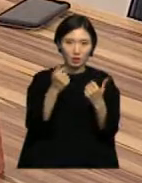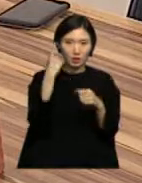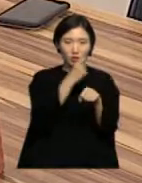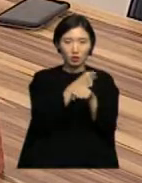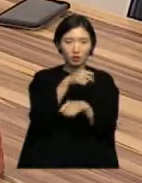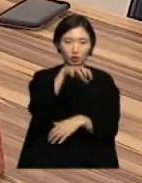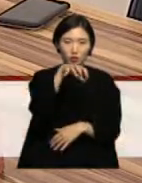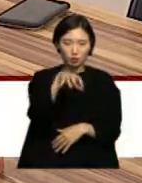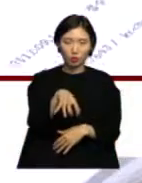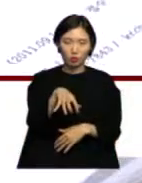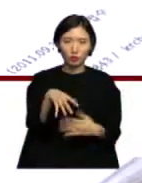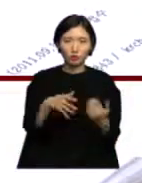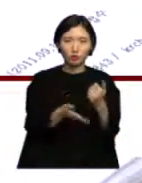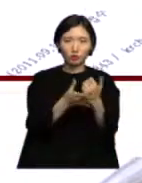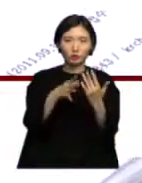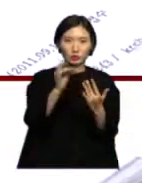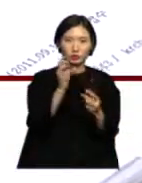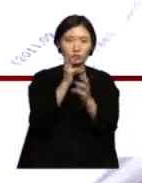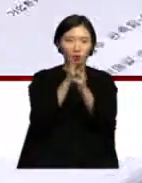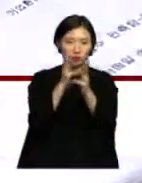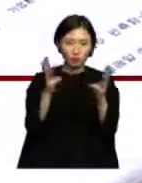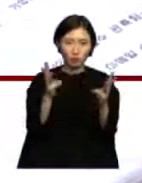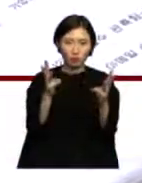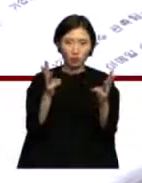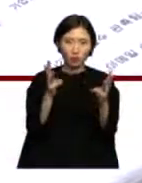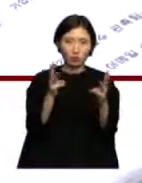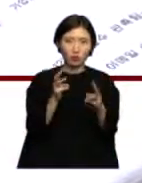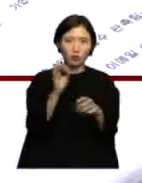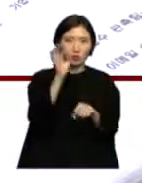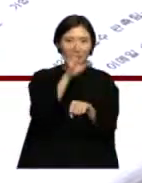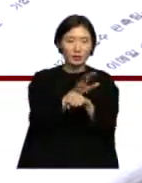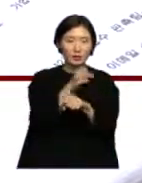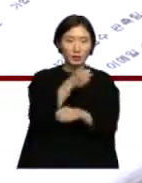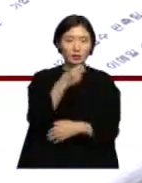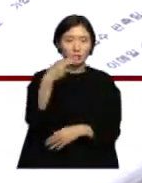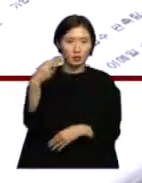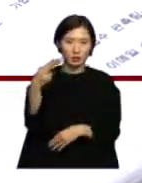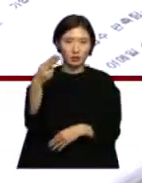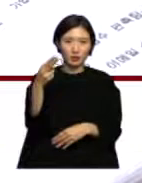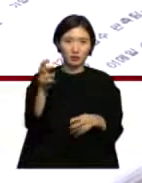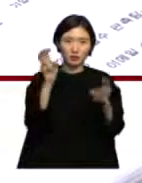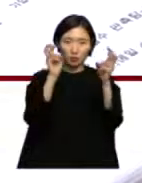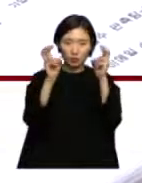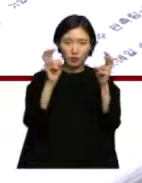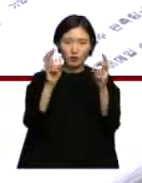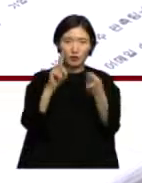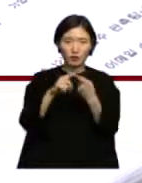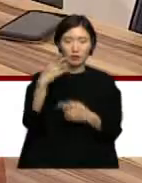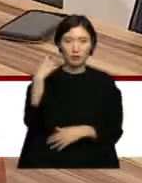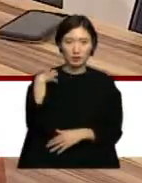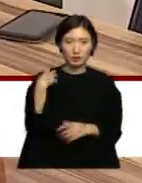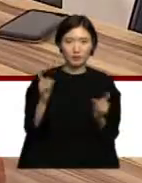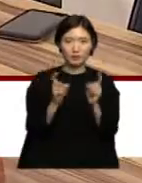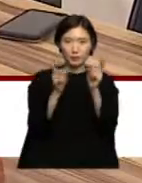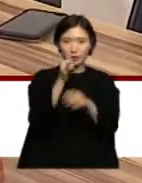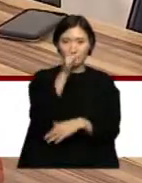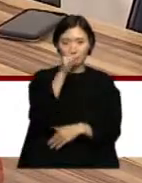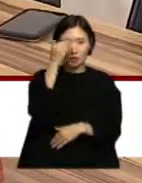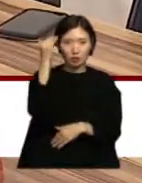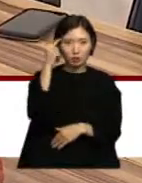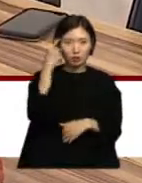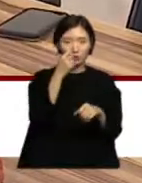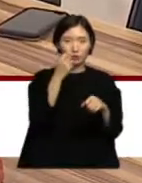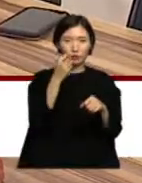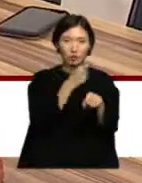홀딩스를 추천한 서초구와 추천을 받아 부지를 매각한 SH공사 간의 책임 공방이 벌어졌습니다. 한국콜마